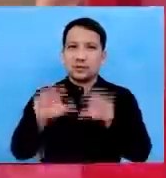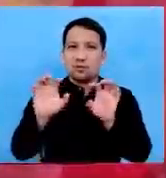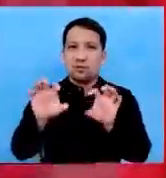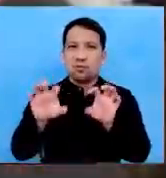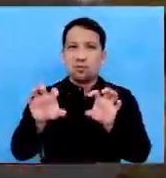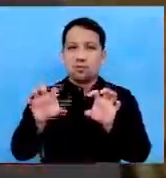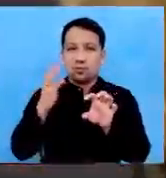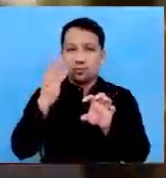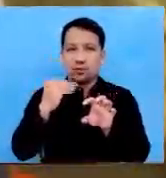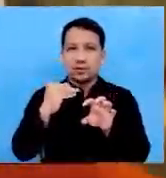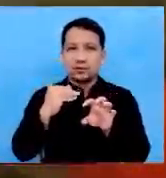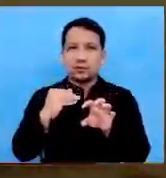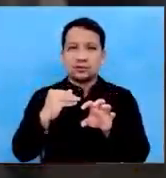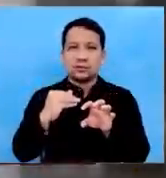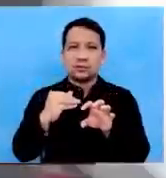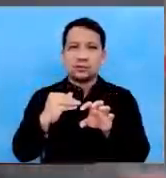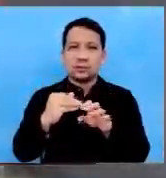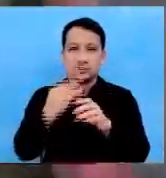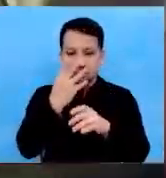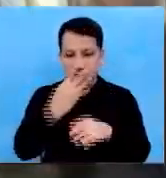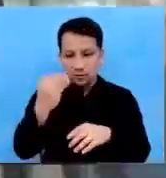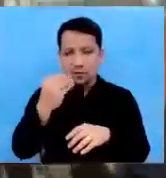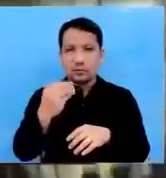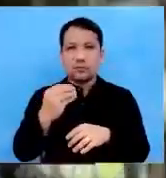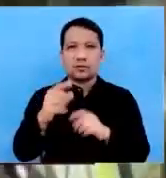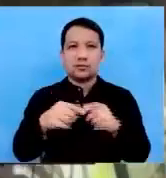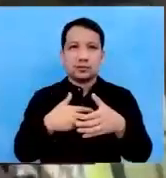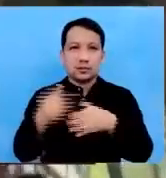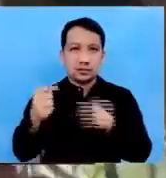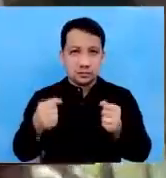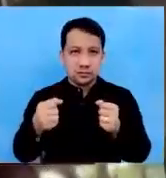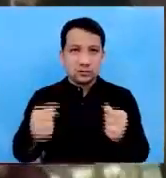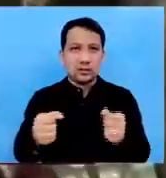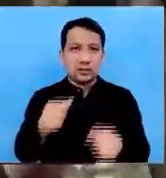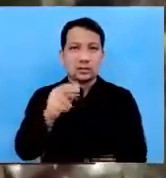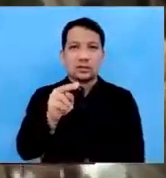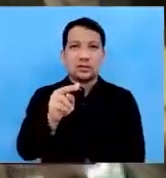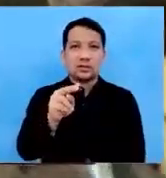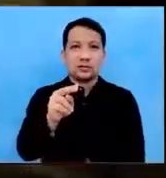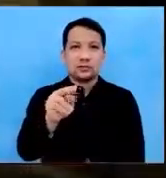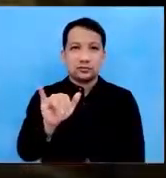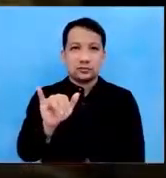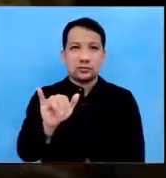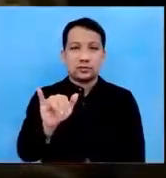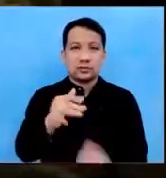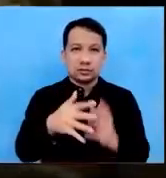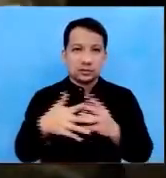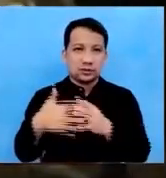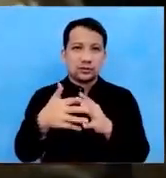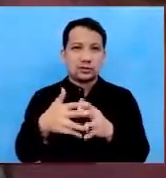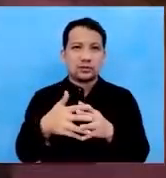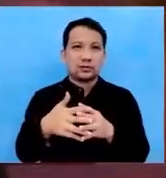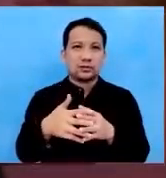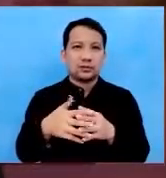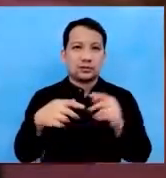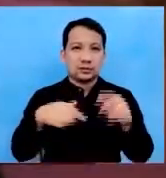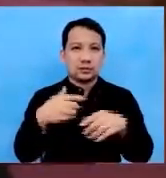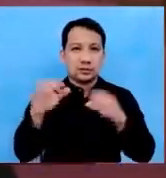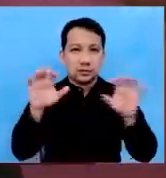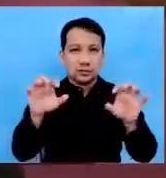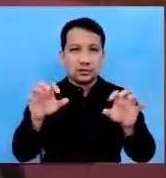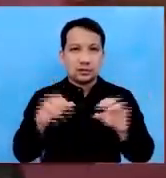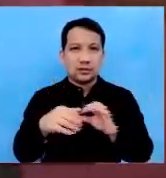halimaw, mangkukulam sa kalsadang ito sa New York sa Amerika. We're just gonna go scare people and have fun. Good